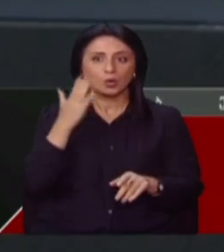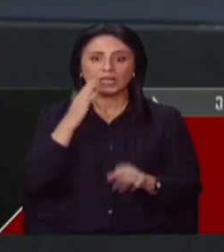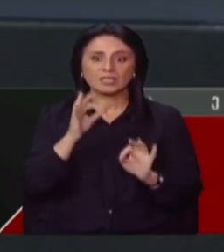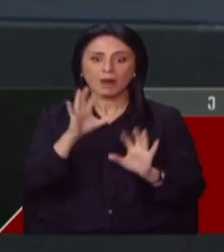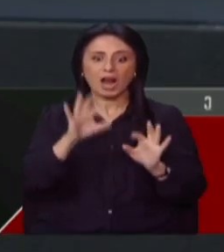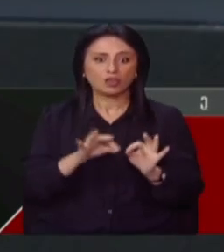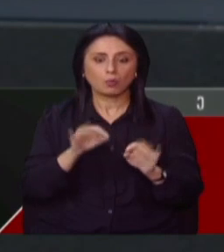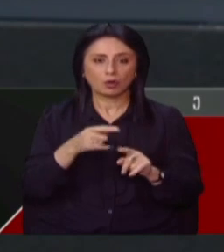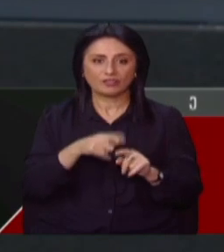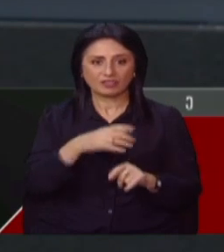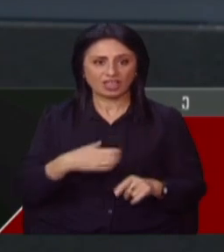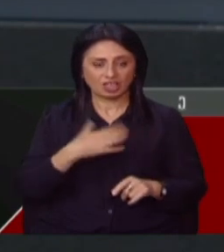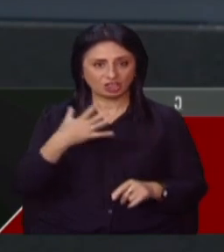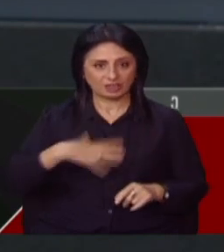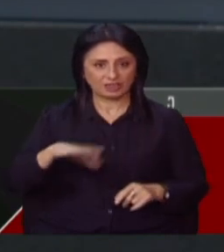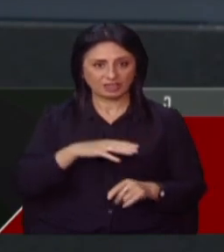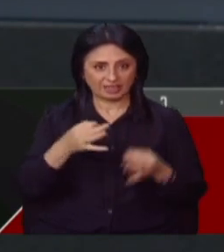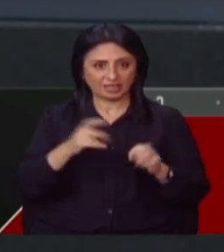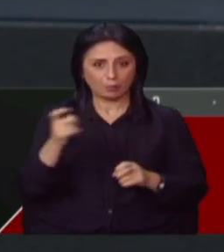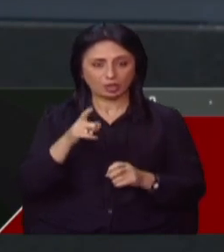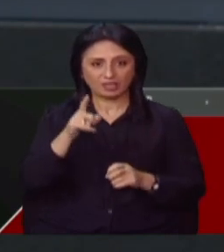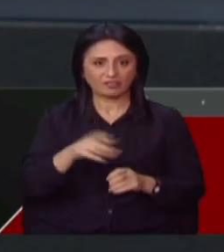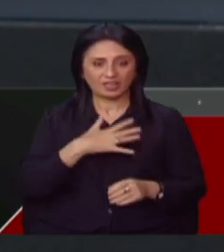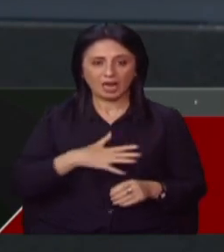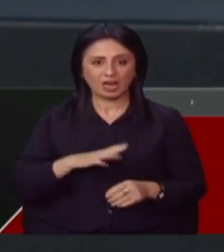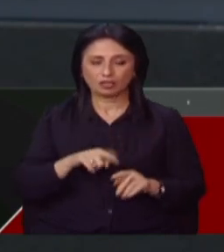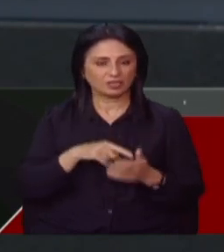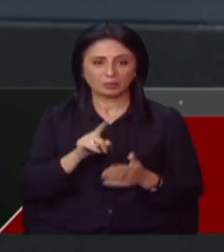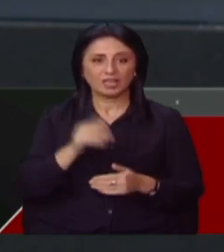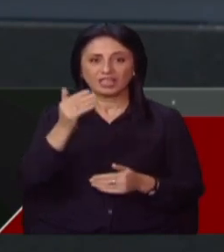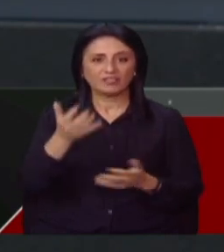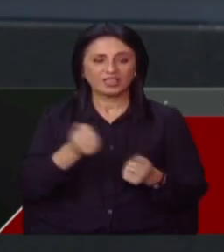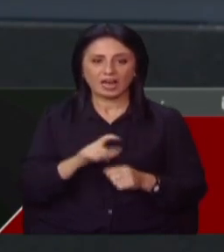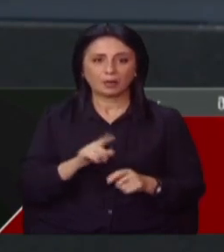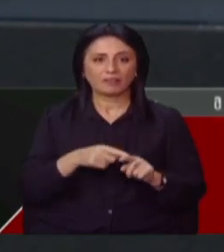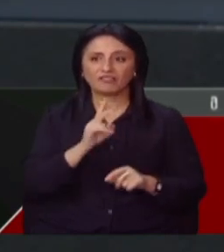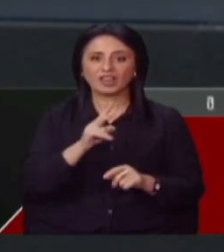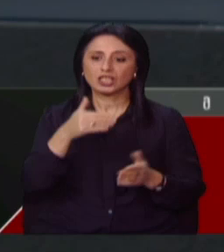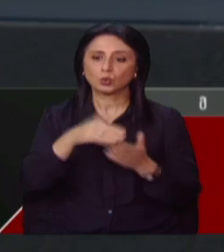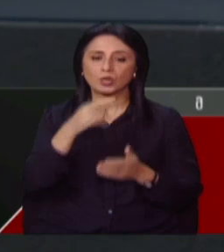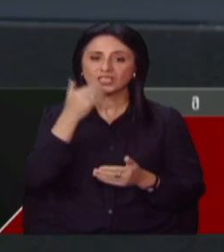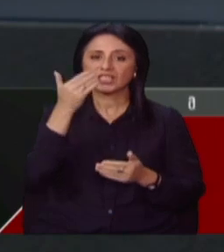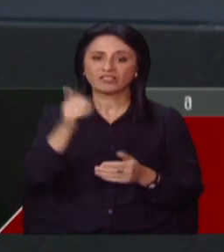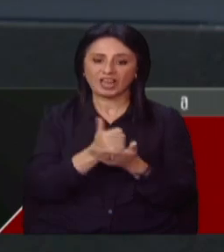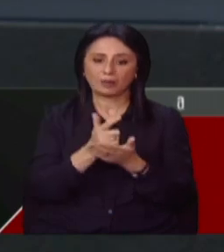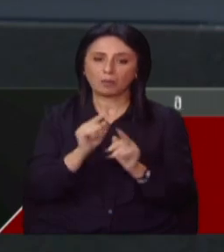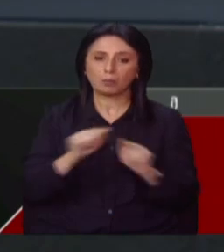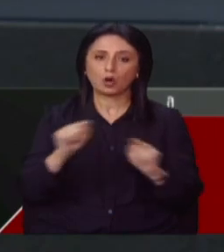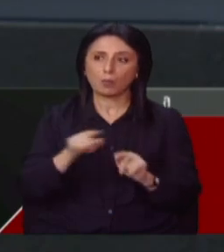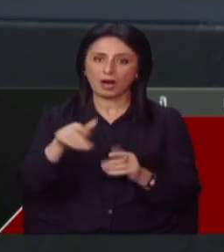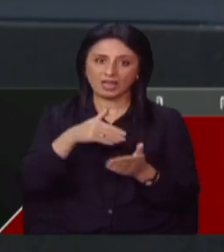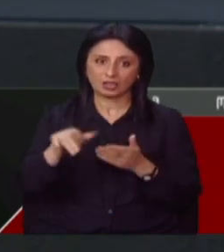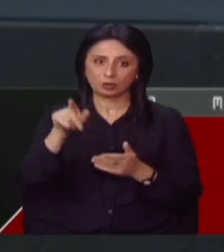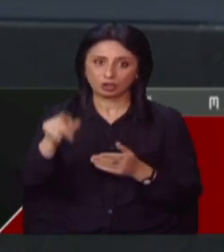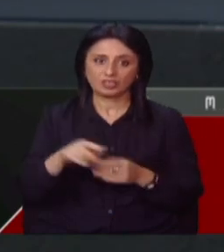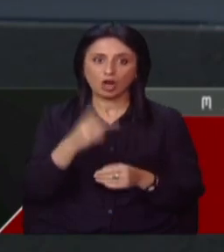ამ კანონპროექტს. თქვენ გეშინიათ საქართველოში დემოკრატიის, თქვენ არ გაწუხებთ ეს საკითხი. თქვენ არიღებთ იმას, რომ ვიღაც უარს ამბობს თქვენს LGBT პროპაგანდაზე და